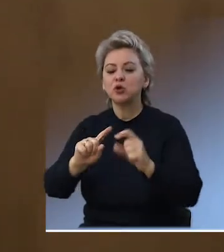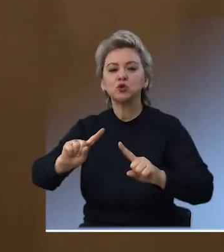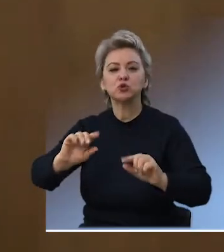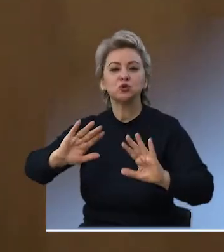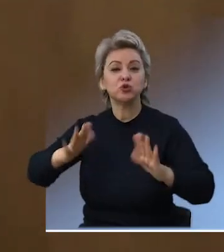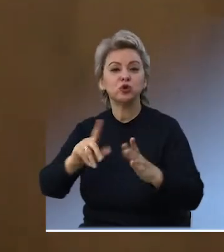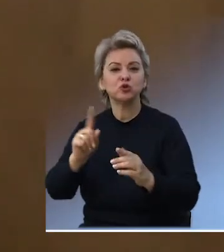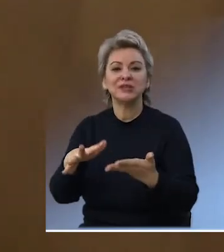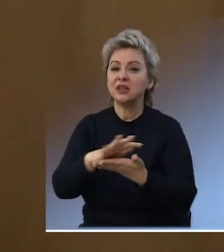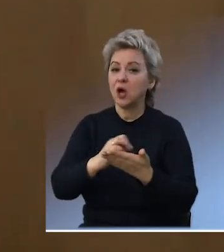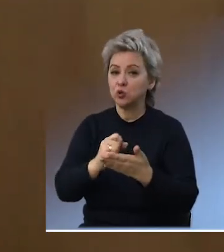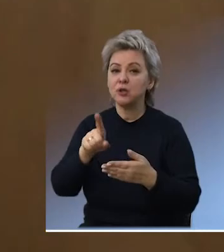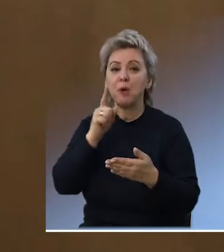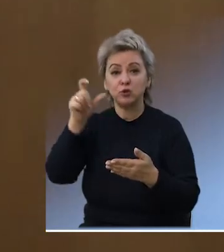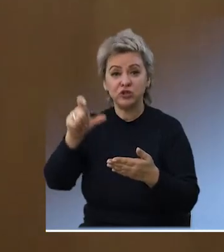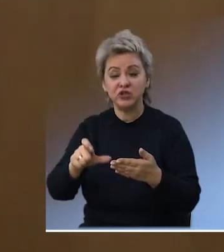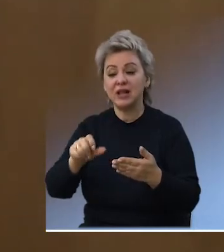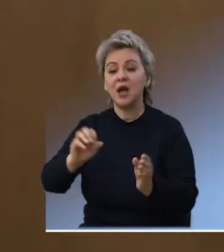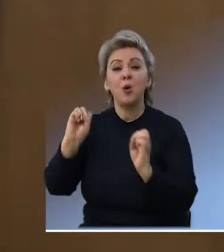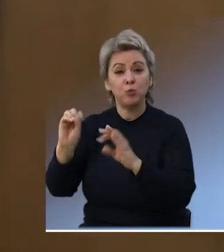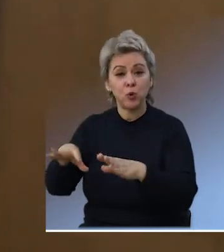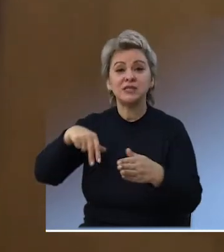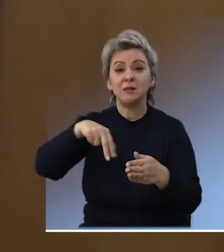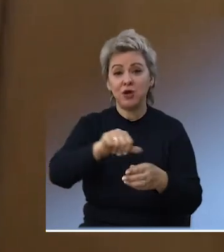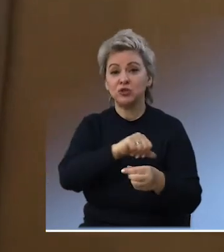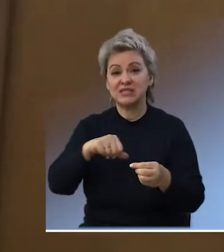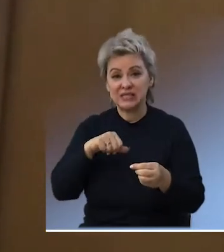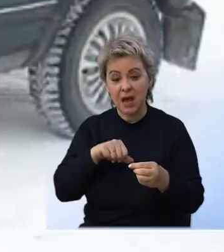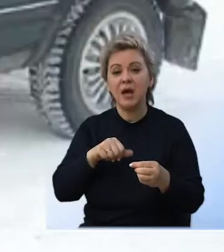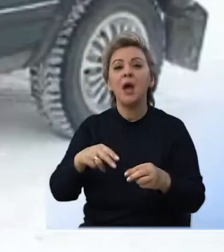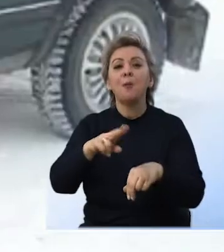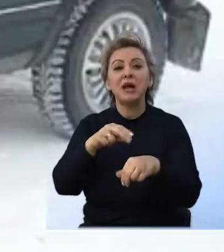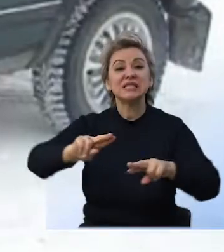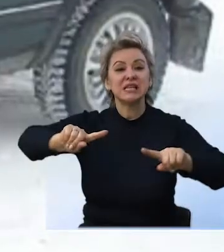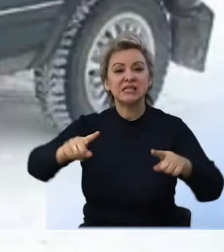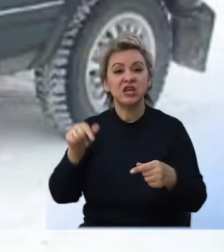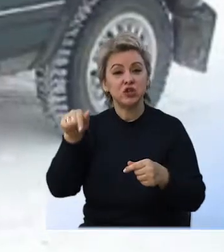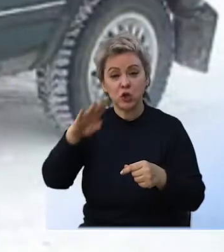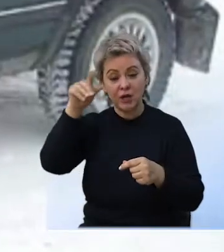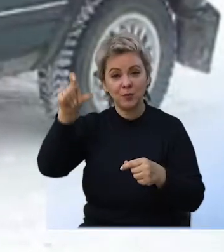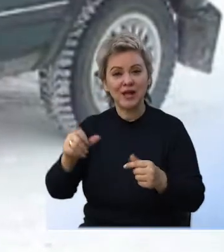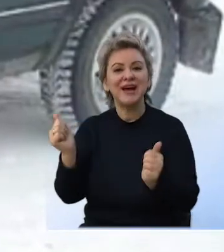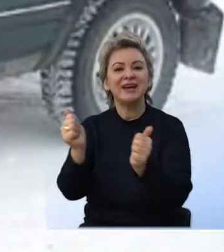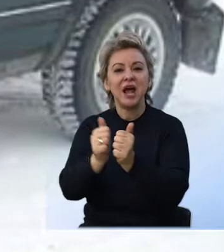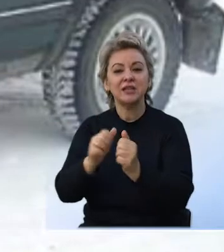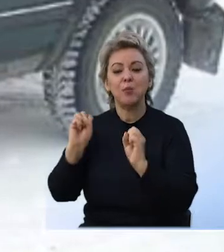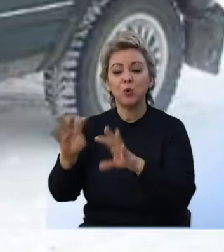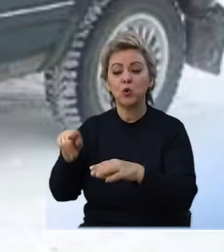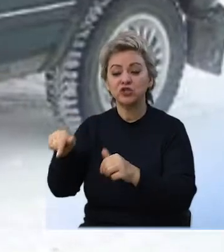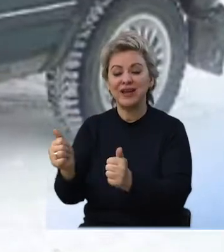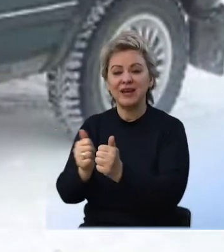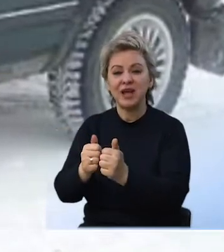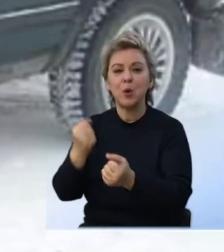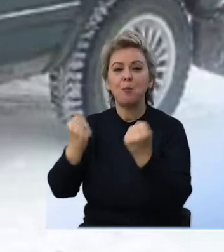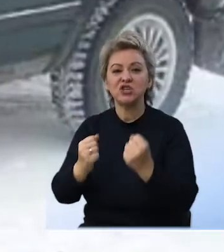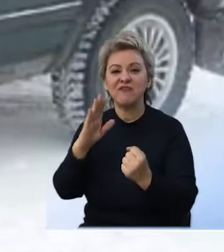машине случилось неисправность, и молодой человек продолжил свой путь пешком. Стражи порядка задержали угонщика недалеко от